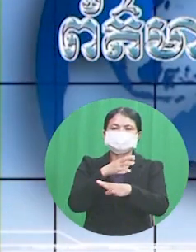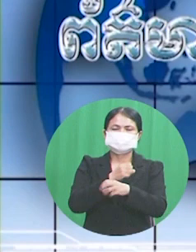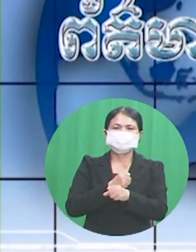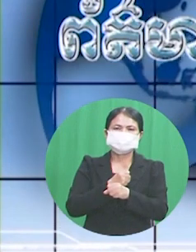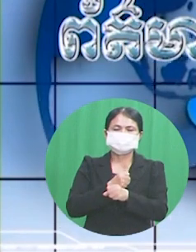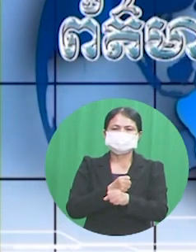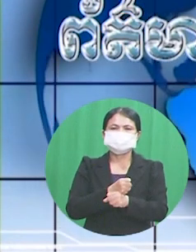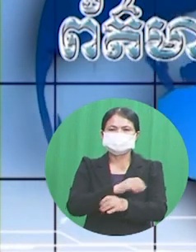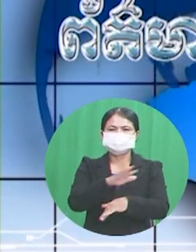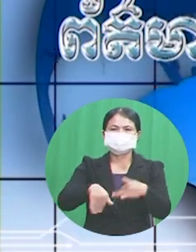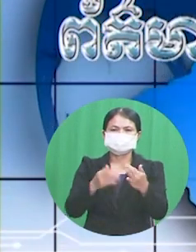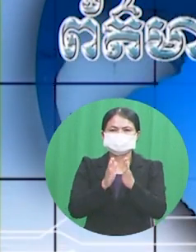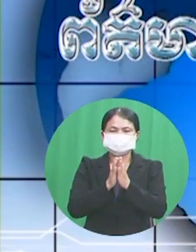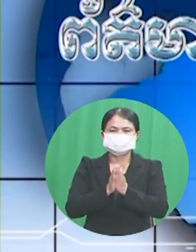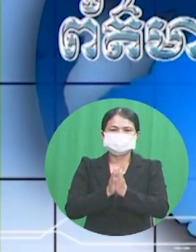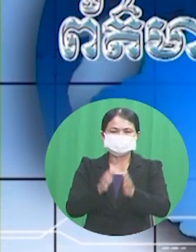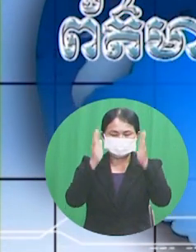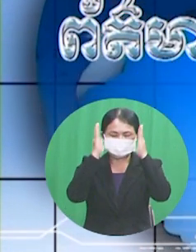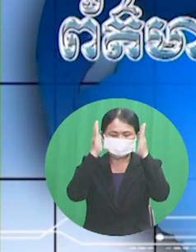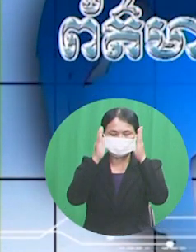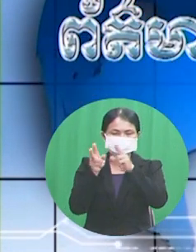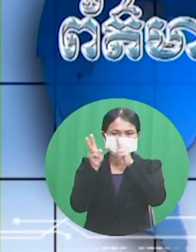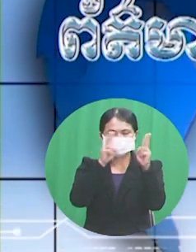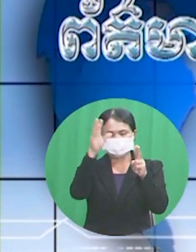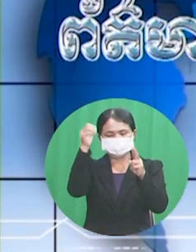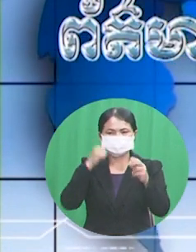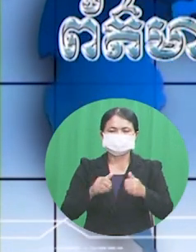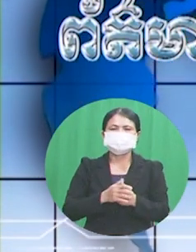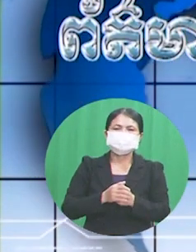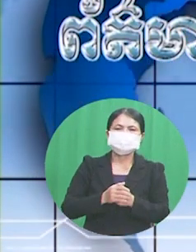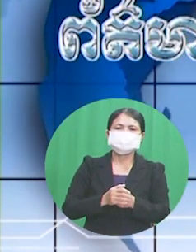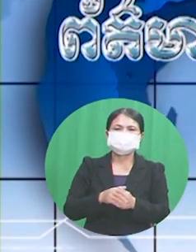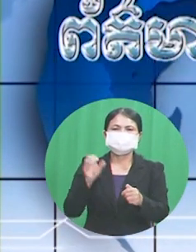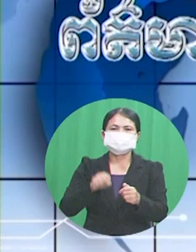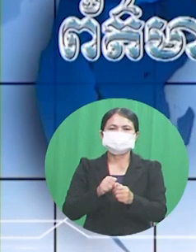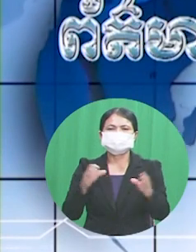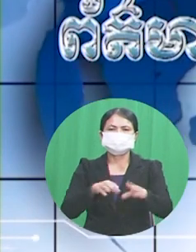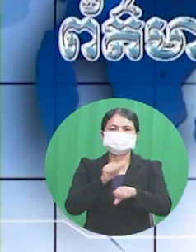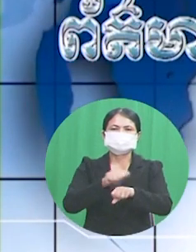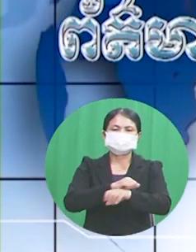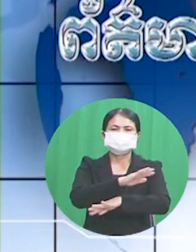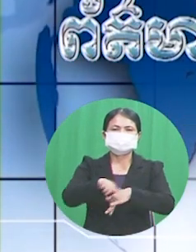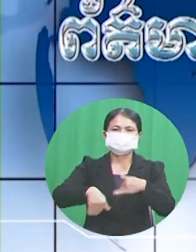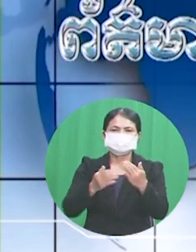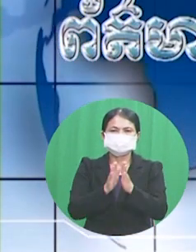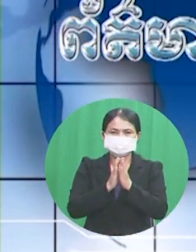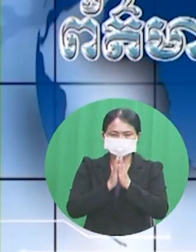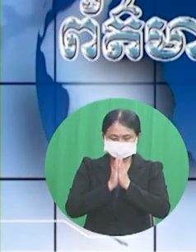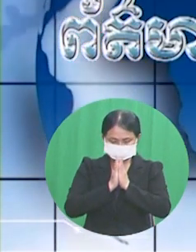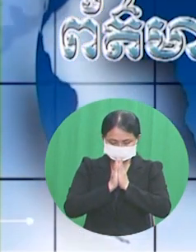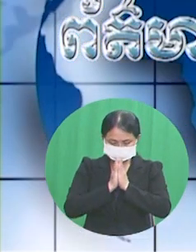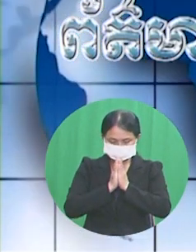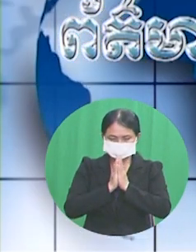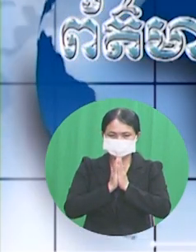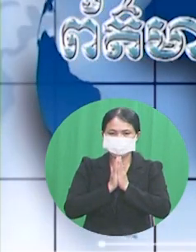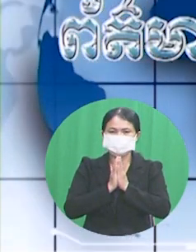ណ្ណេះសូមថ្លែងអំណរគុណចំពោះការយកចិត្តទុកដាក់តាមដានទស្សនារបស់លោកអ្នកខ្ញុំបាទរួមទាំងក្រុមការងារសូមអរគុណសូមគោរពលា